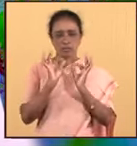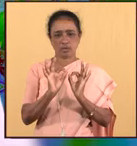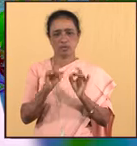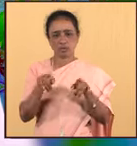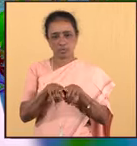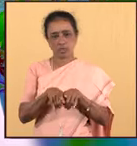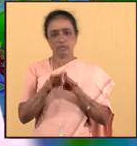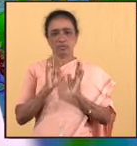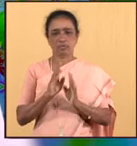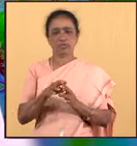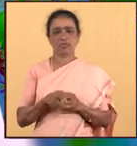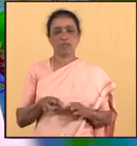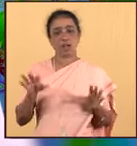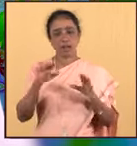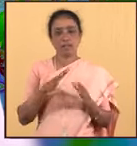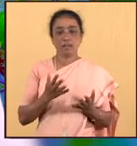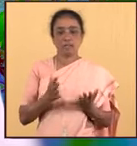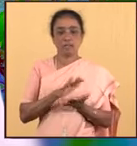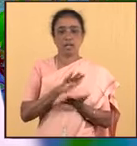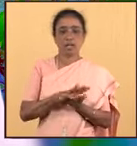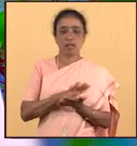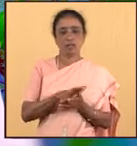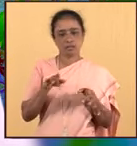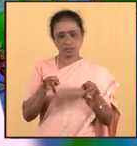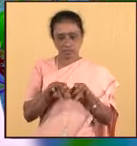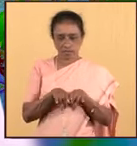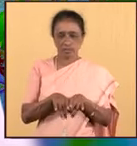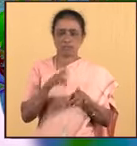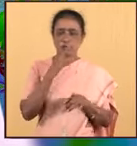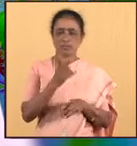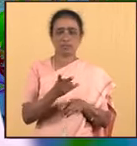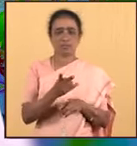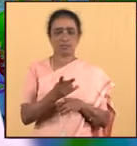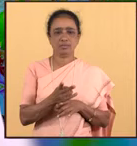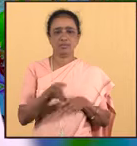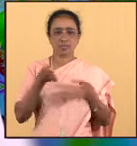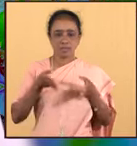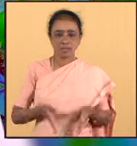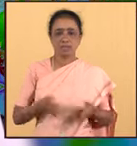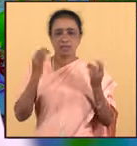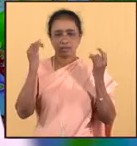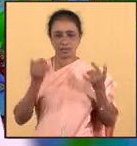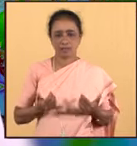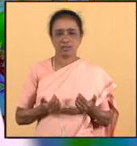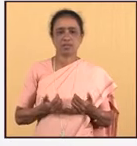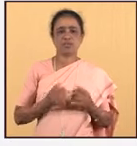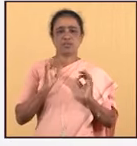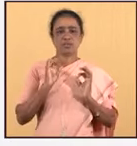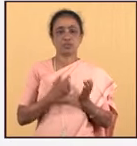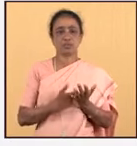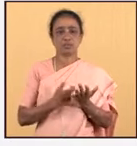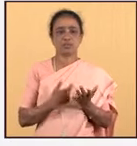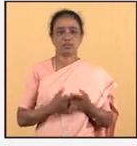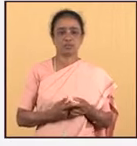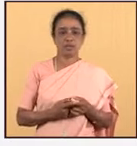எல்லா மக்களையும் ஒன்றாக பாவிக்க வேண்டும், அனைத்து விழாக்களையும் சமமாக என்ன செய்யணும், பாவிக்கப்பட வேண்டும். இதுதான் இந்திய